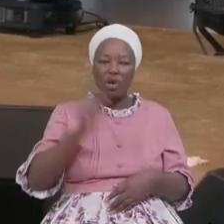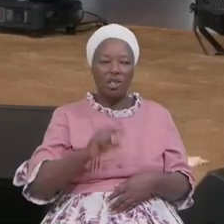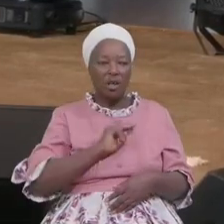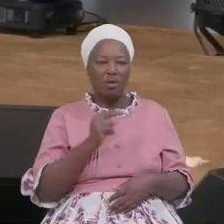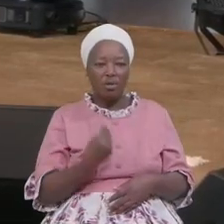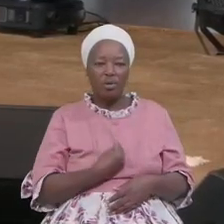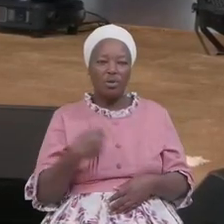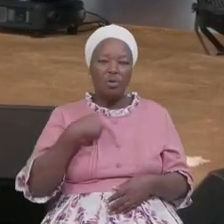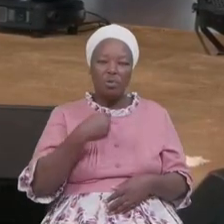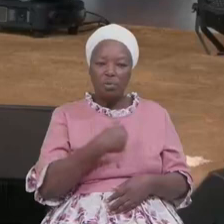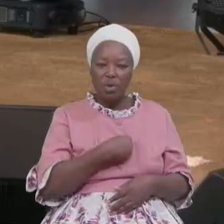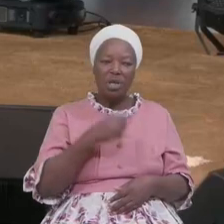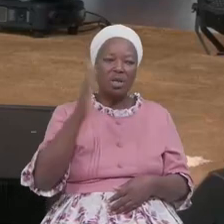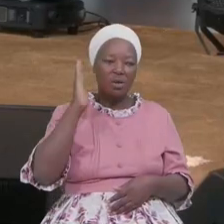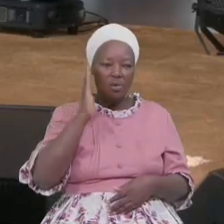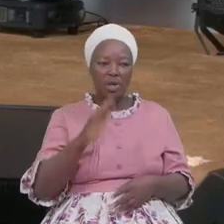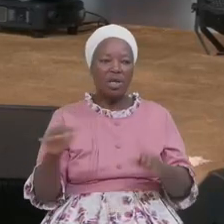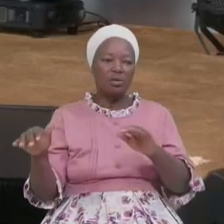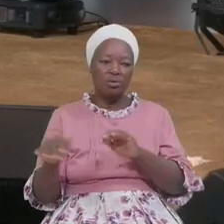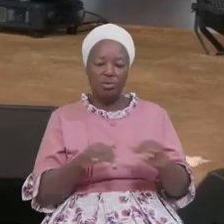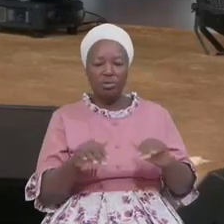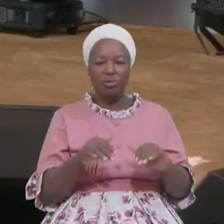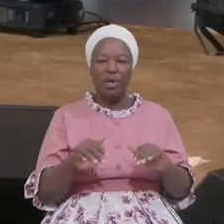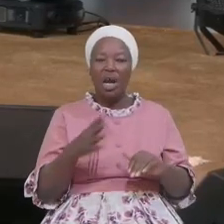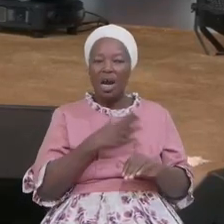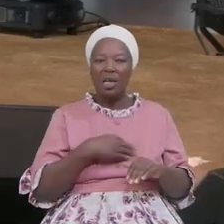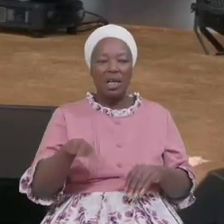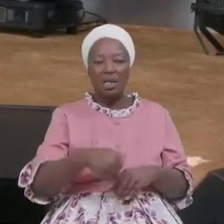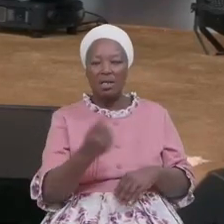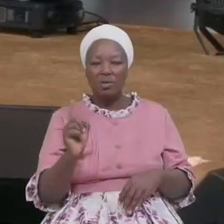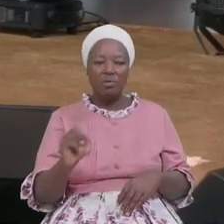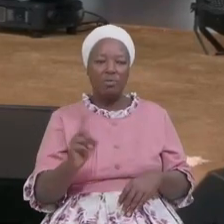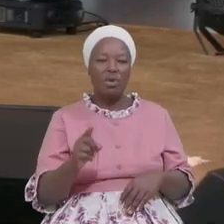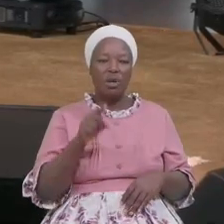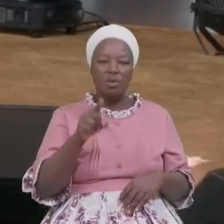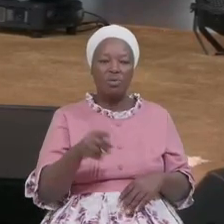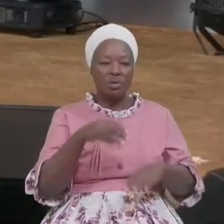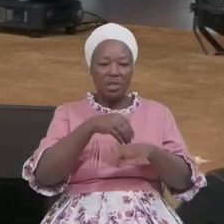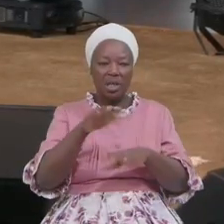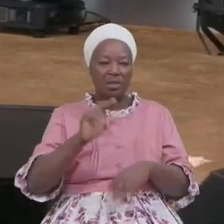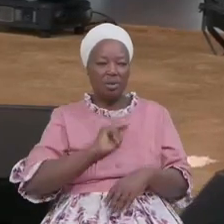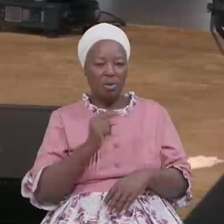nous irons partout où tu nous enverras. »